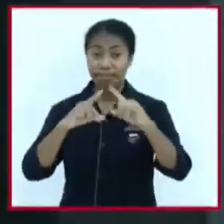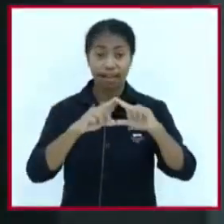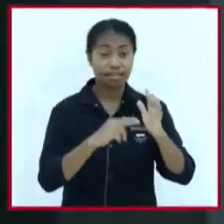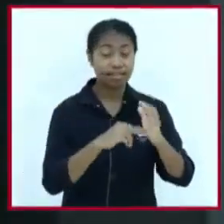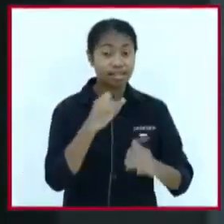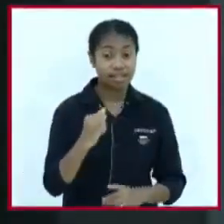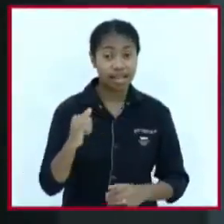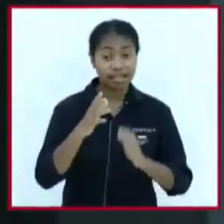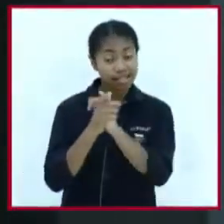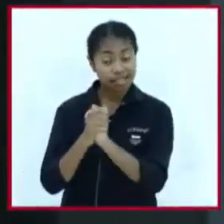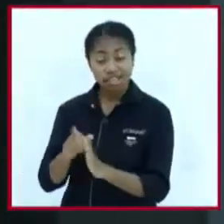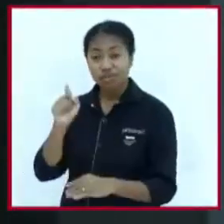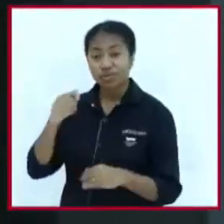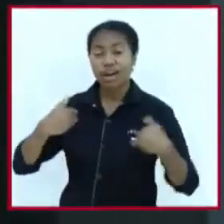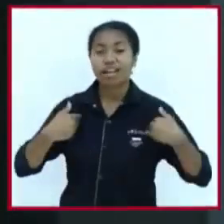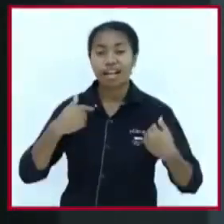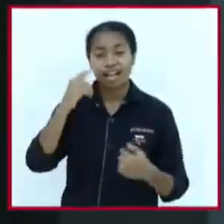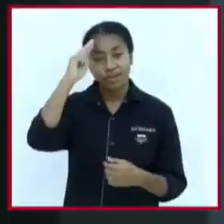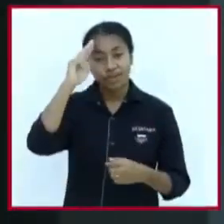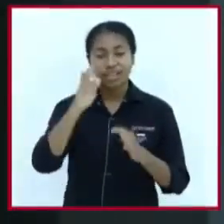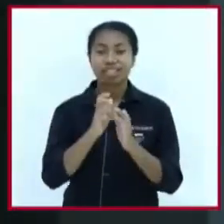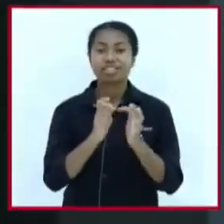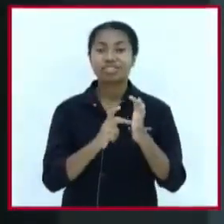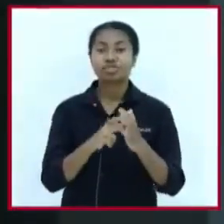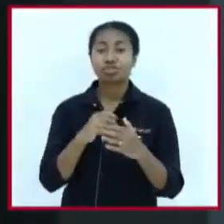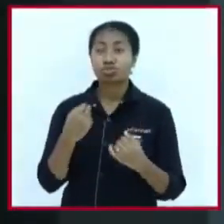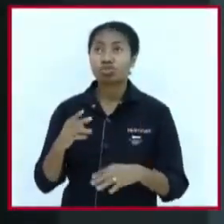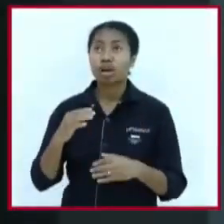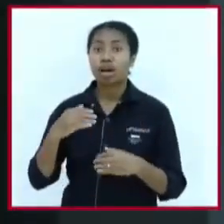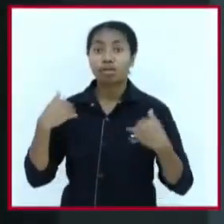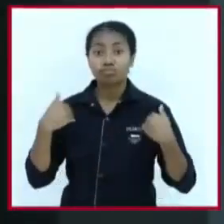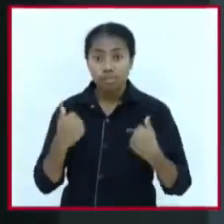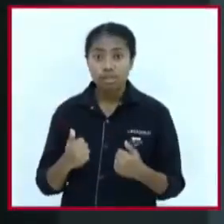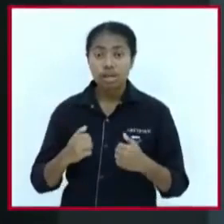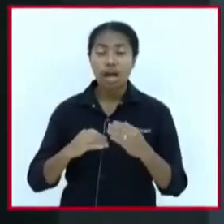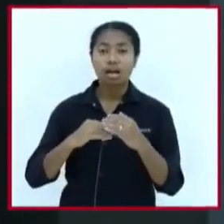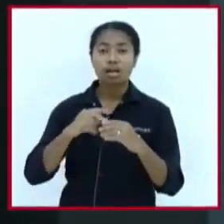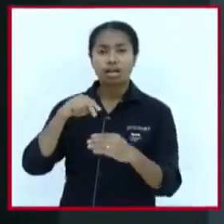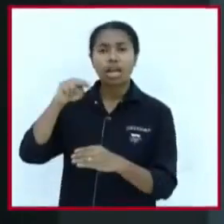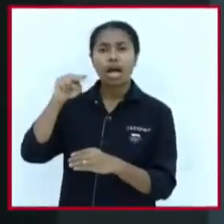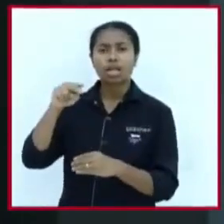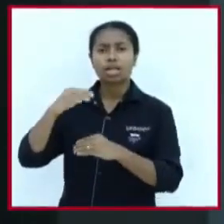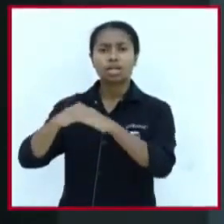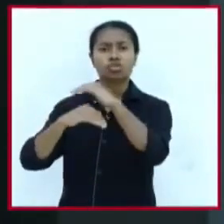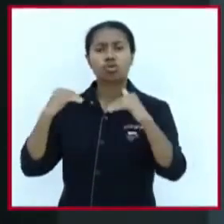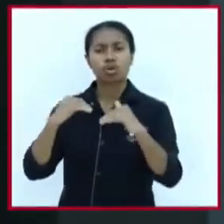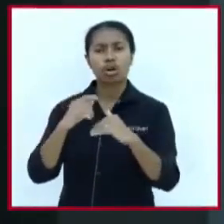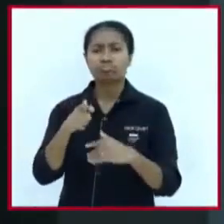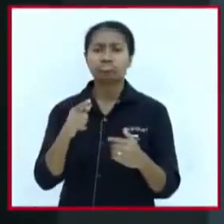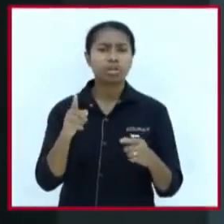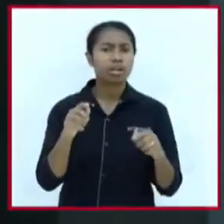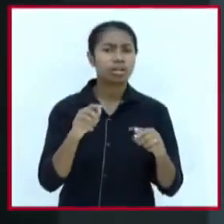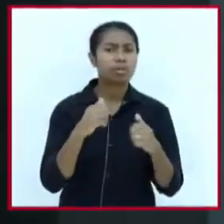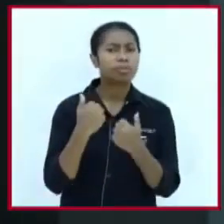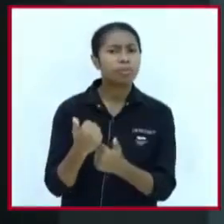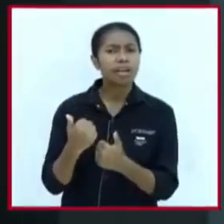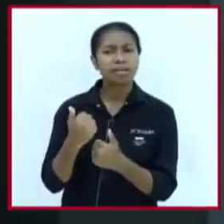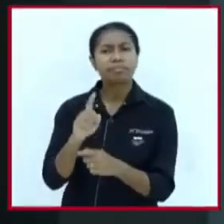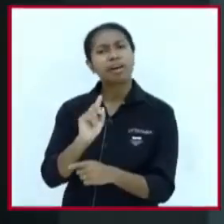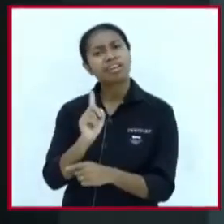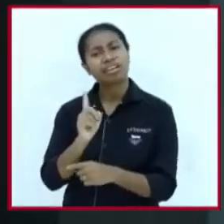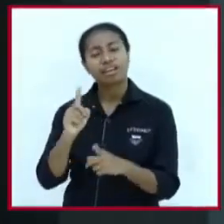Yesus Kristus sudah melintasi langit naik ke surga juga tidak berdosa Joe Lebih baik mana dengan Emangnya